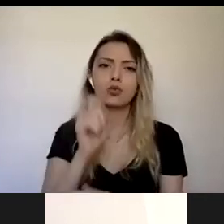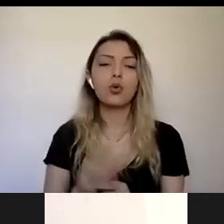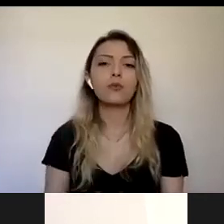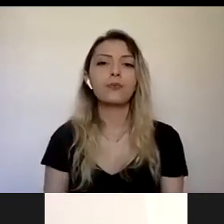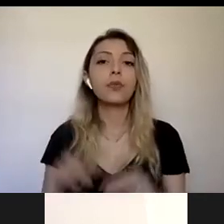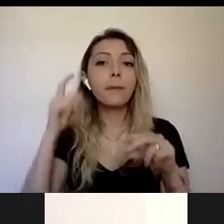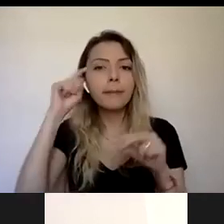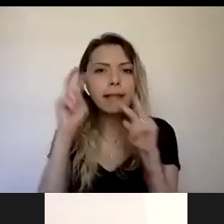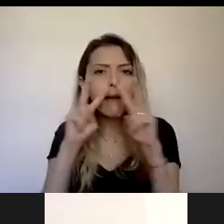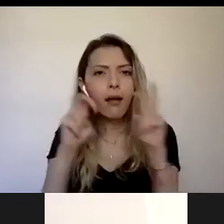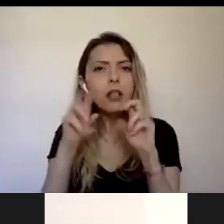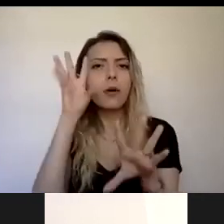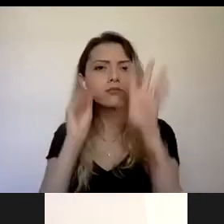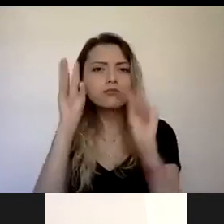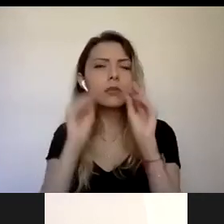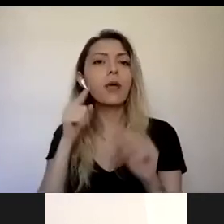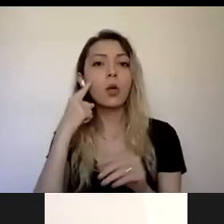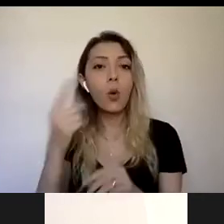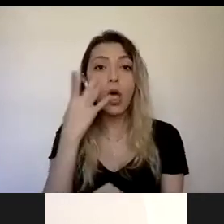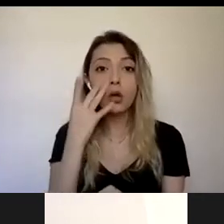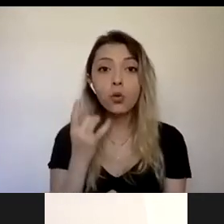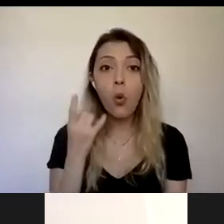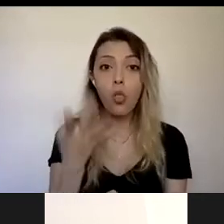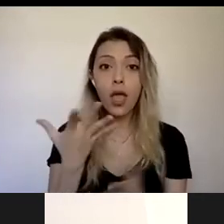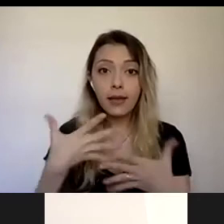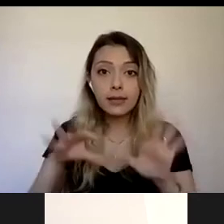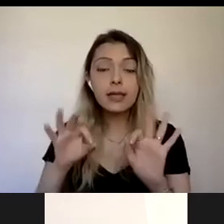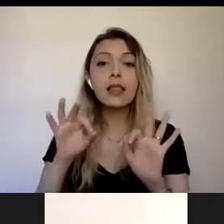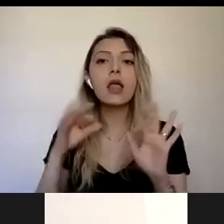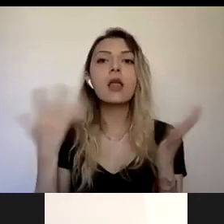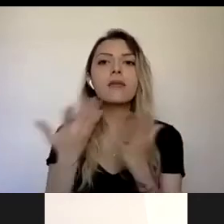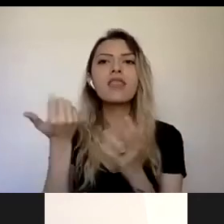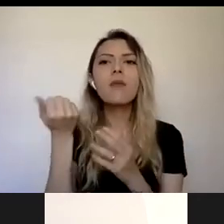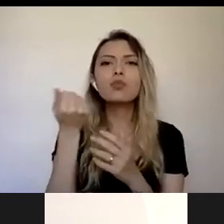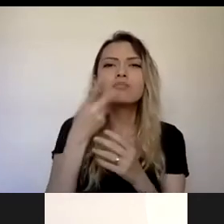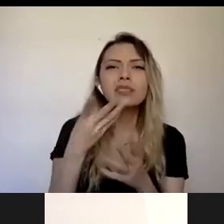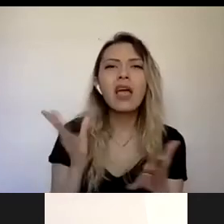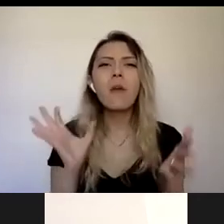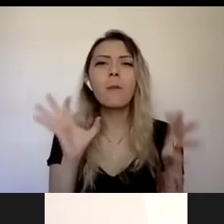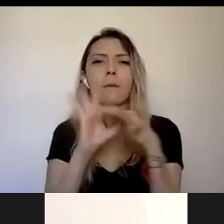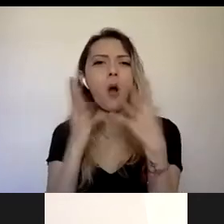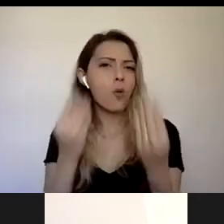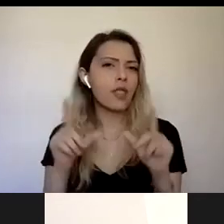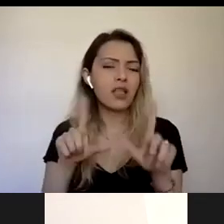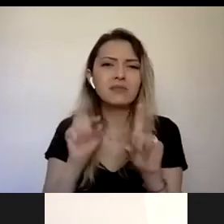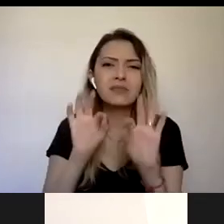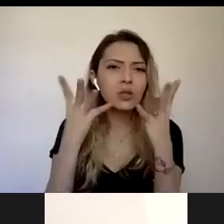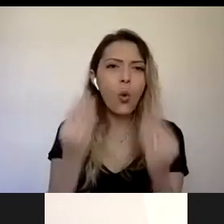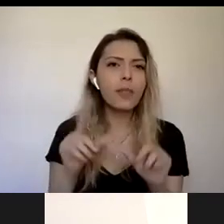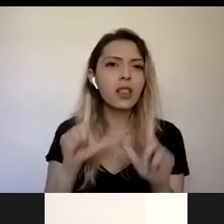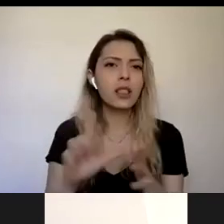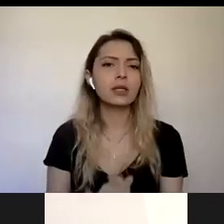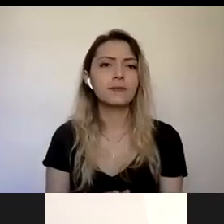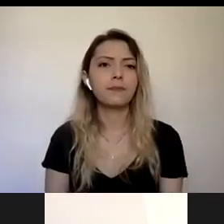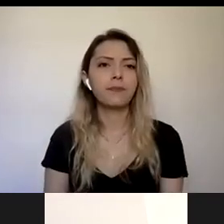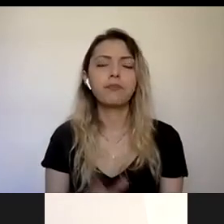sayısal ifadeli, verili olması gerekli midir ya da daha avantaj sağlar mı? Hayır, gerekli değildir.